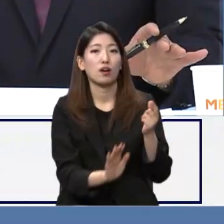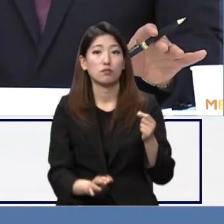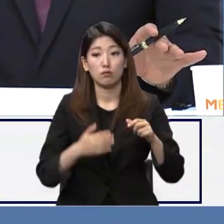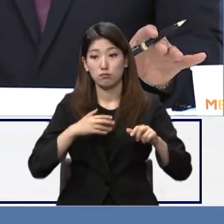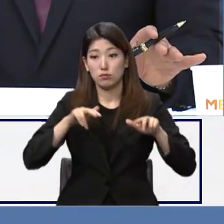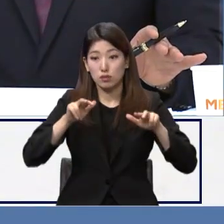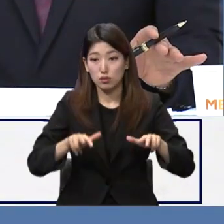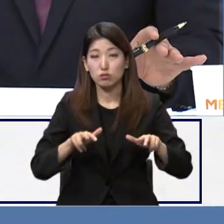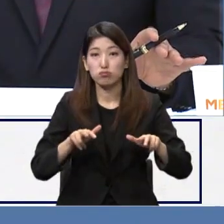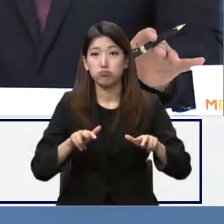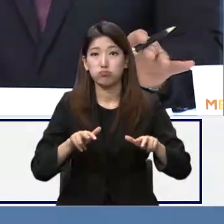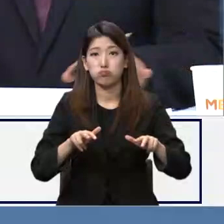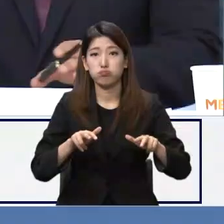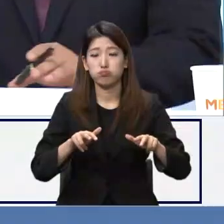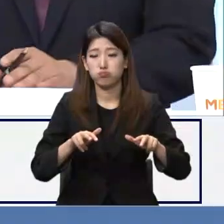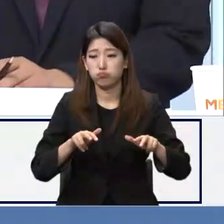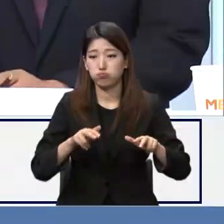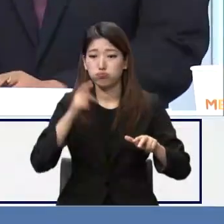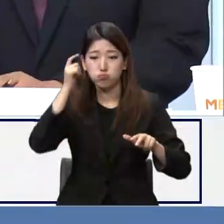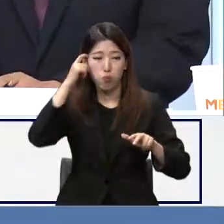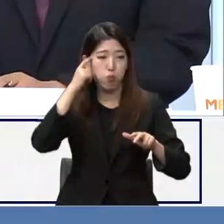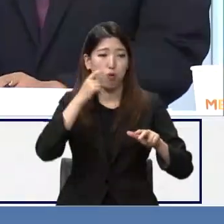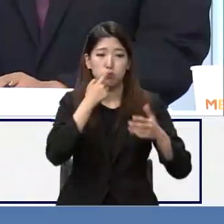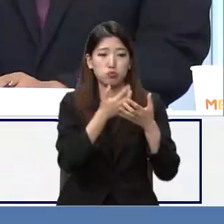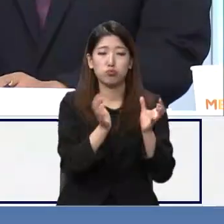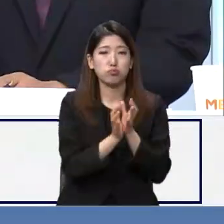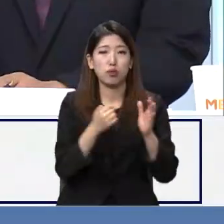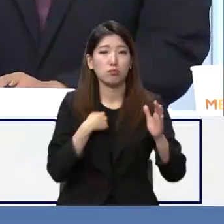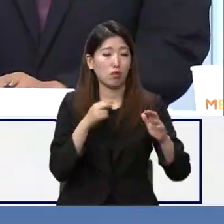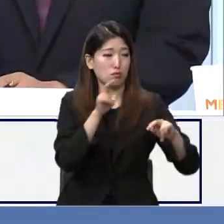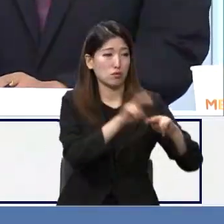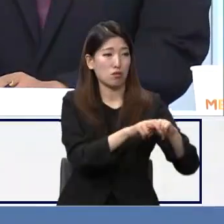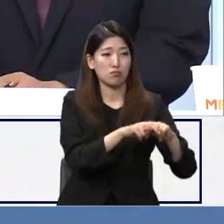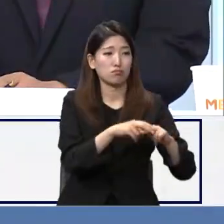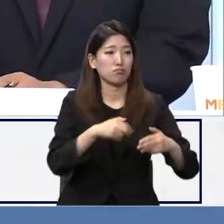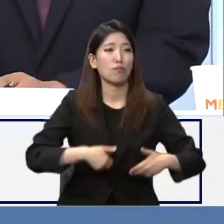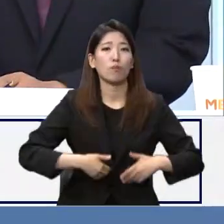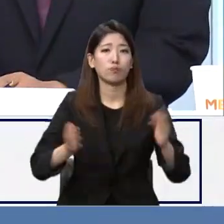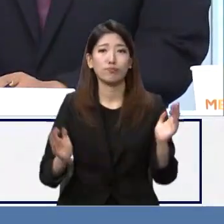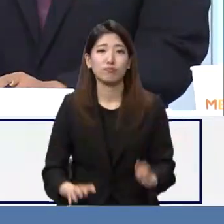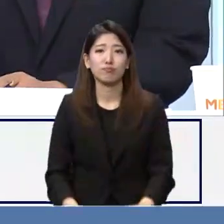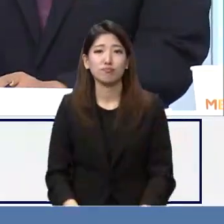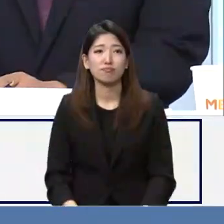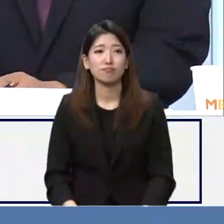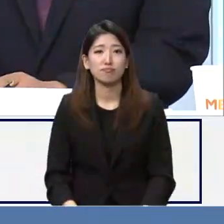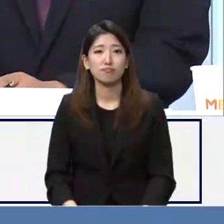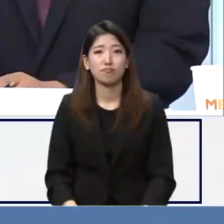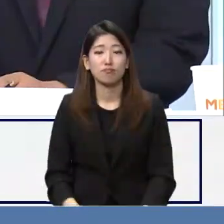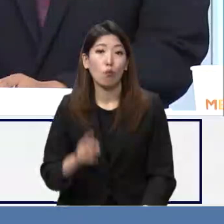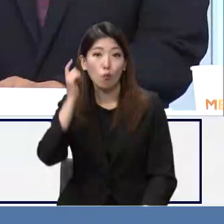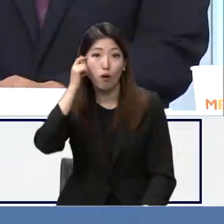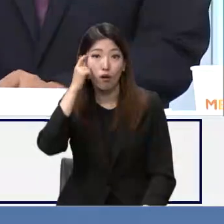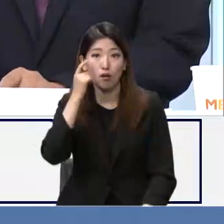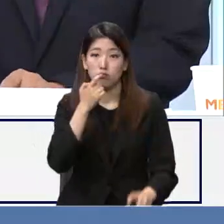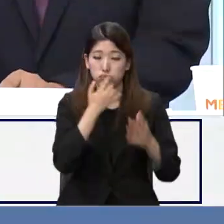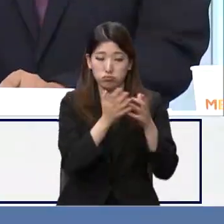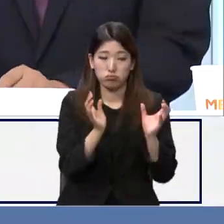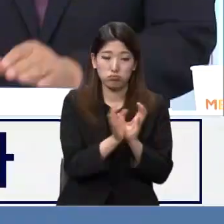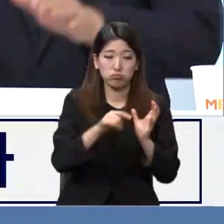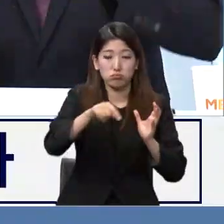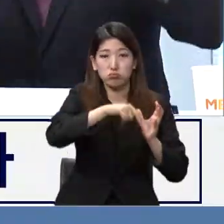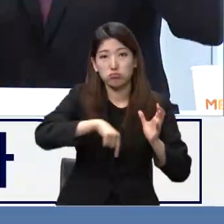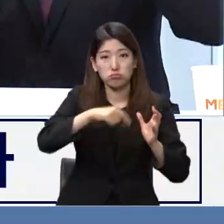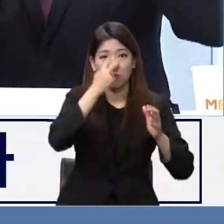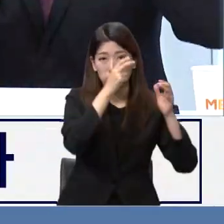필요성이 이낙연기의 입장에서는 왜 예 이른바 이재명의 사범 리스크라든가 뭐 김남국 이런 것들이